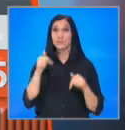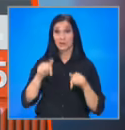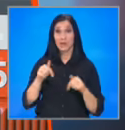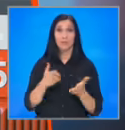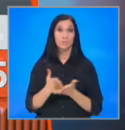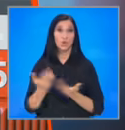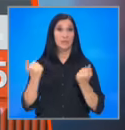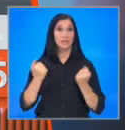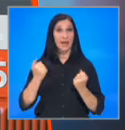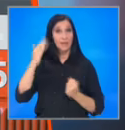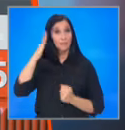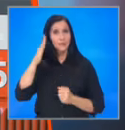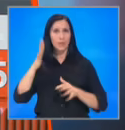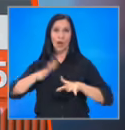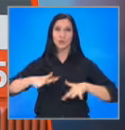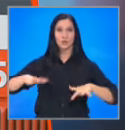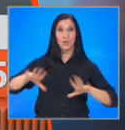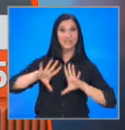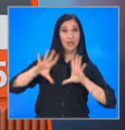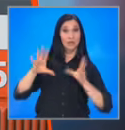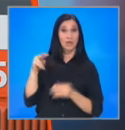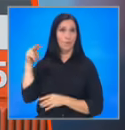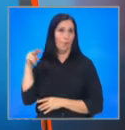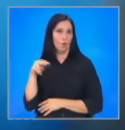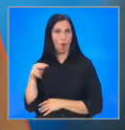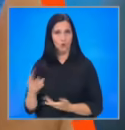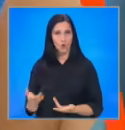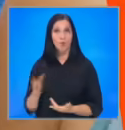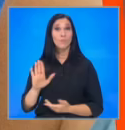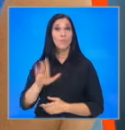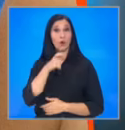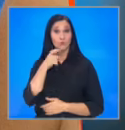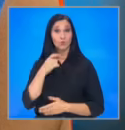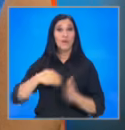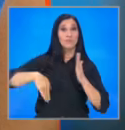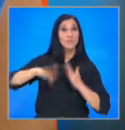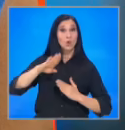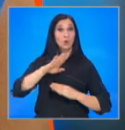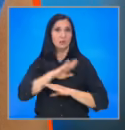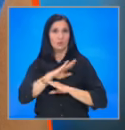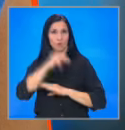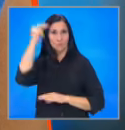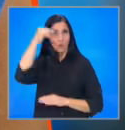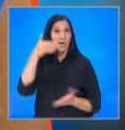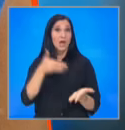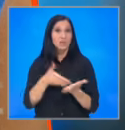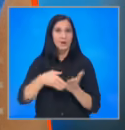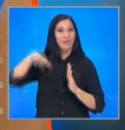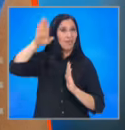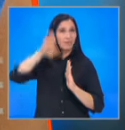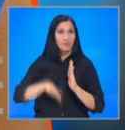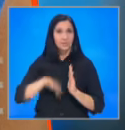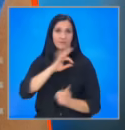Според здравния министър, ситуацията е изцяло под контрол. По думите му, високата смъртност у нас се дължи на